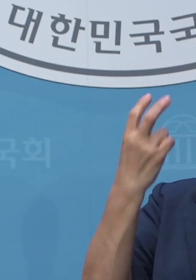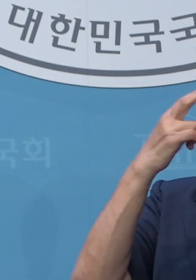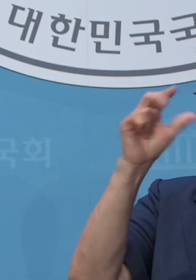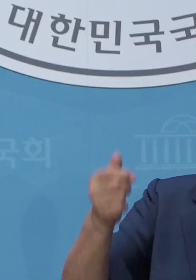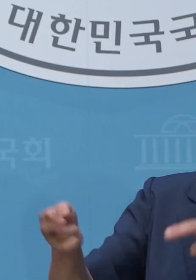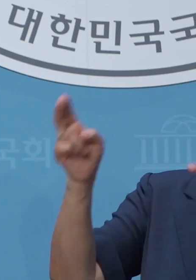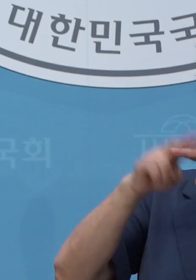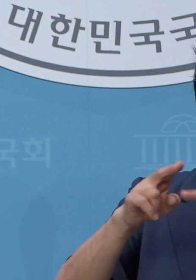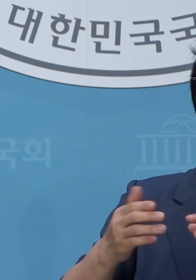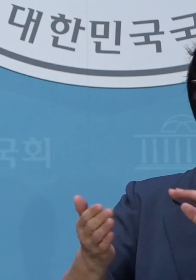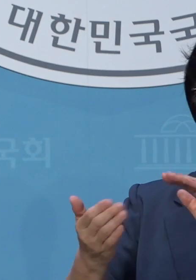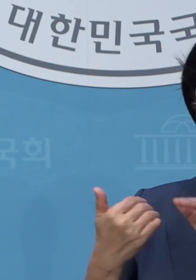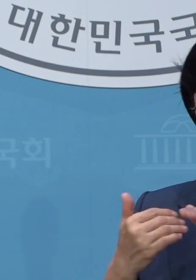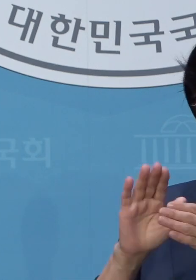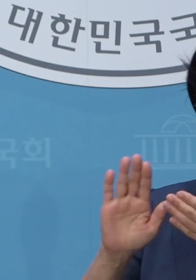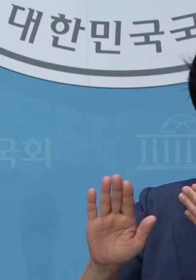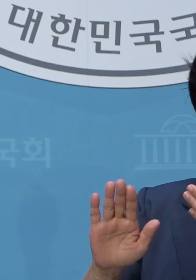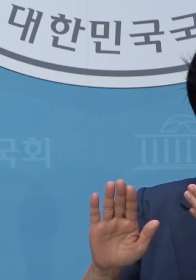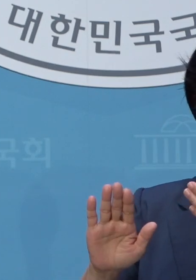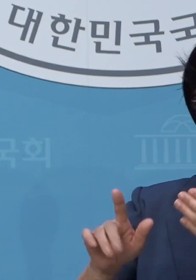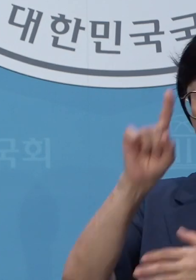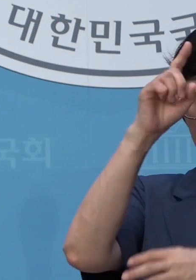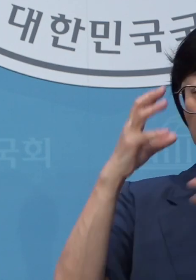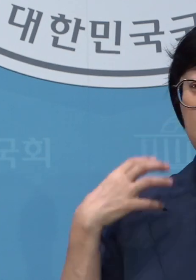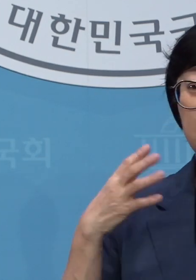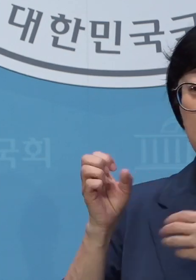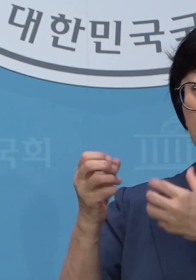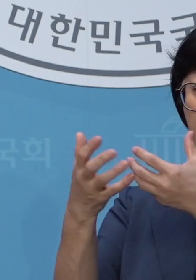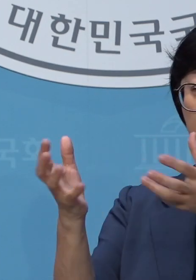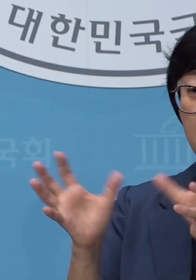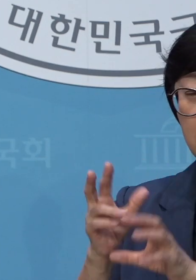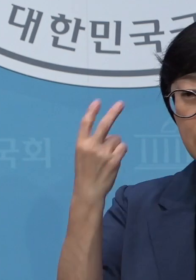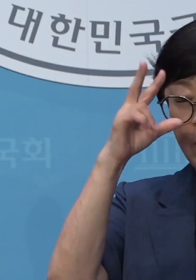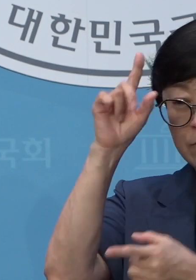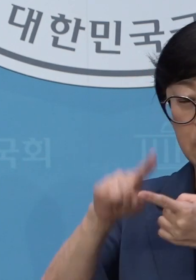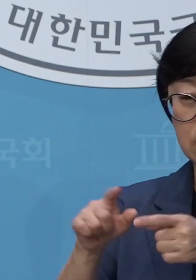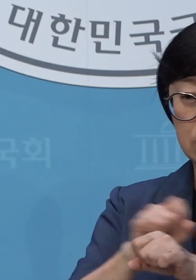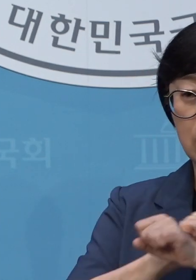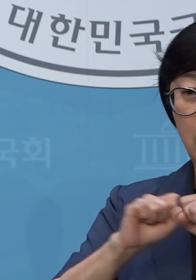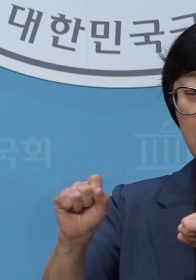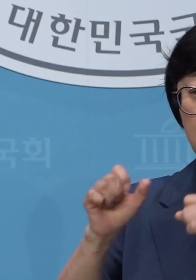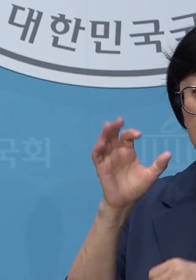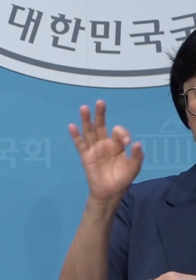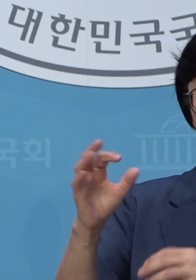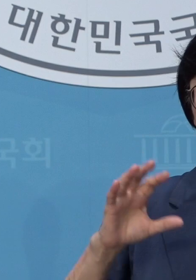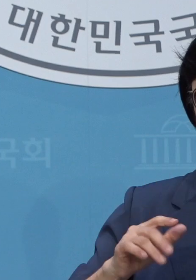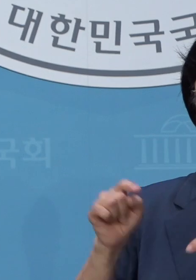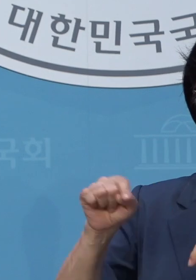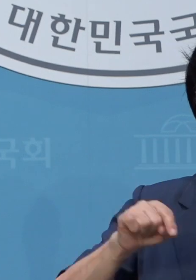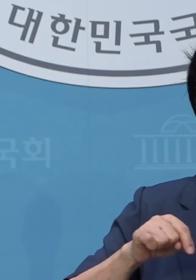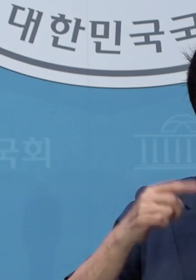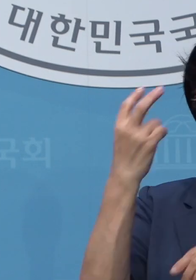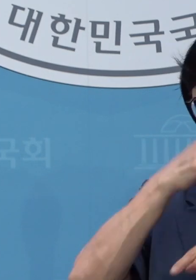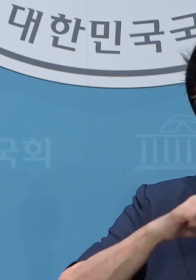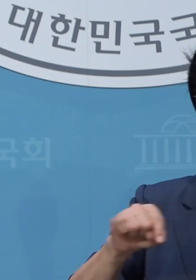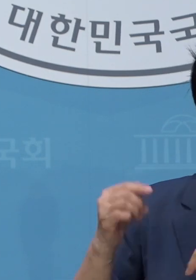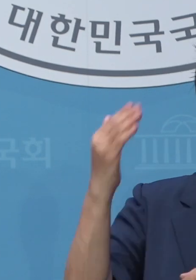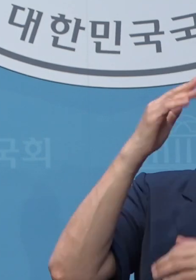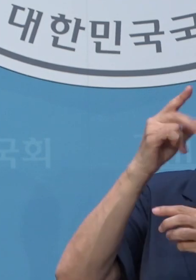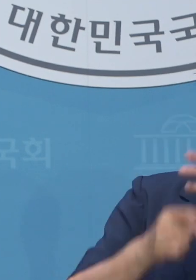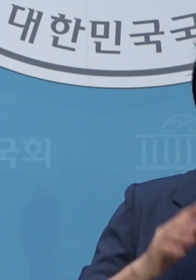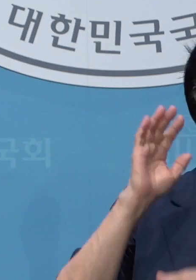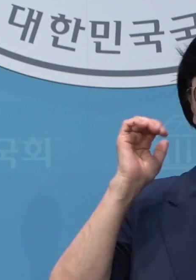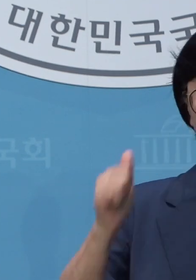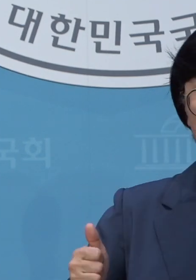서울중앙지검장이 취임을 한 전후입니다. 정부 여당이 검찰 특수활동비 국정조사를 방해한다면